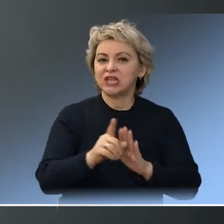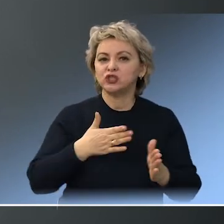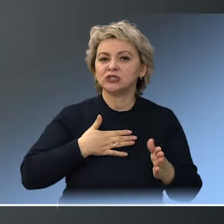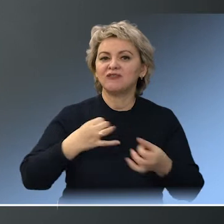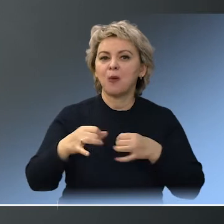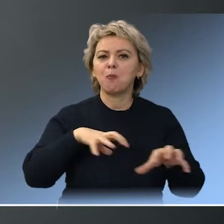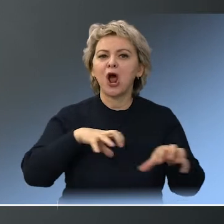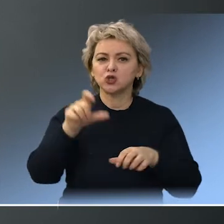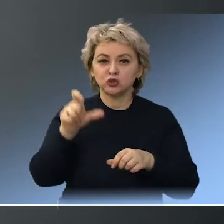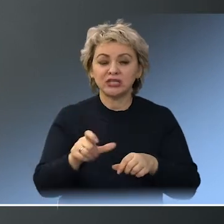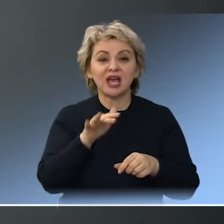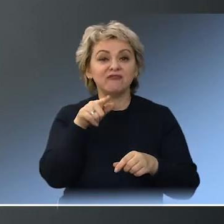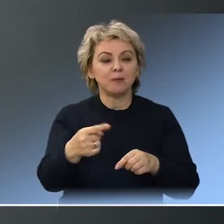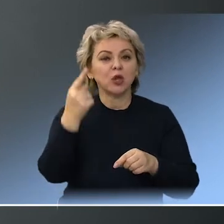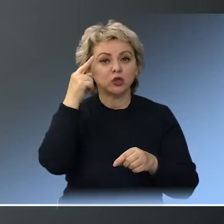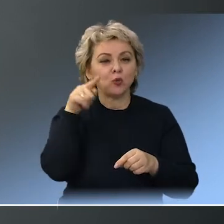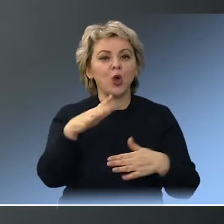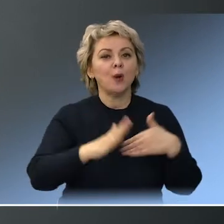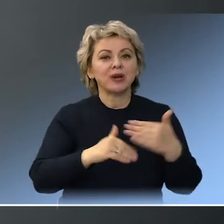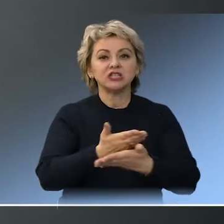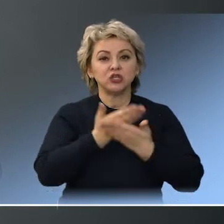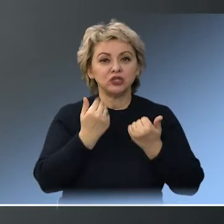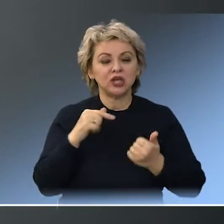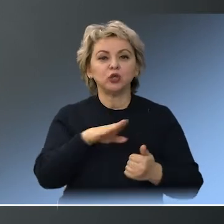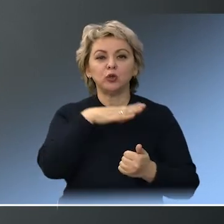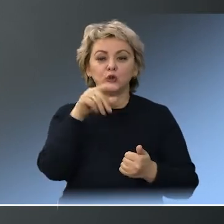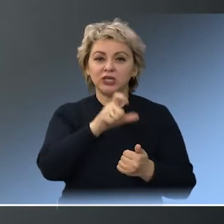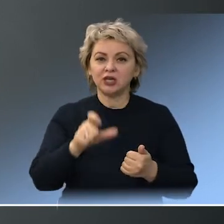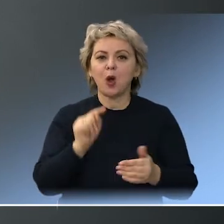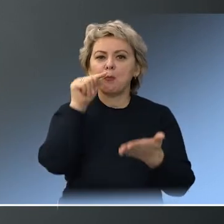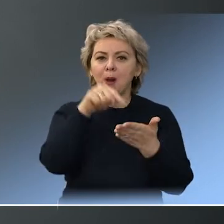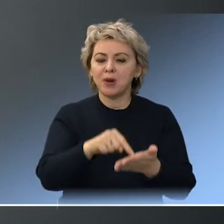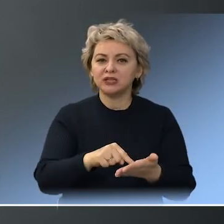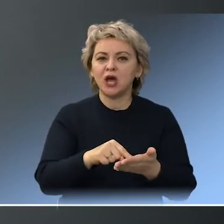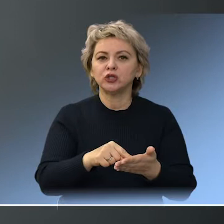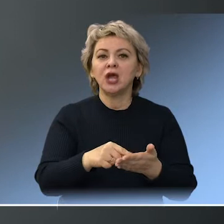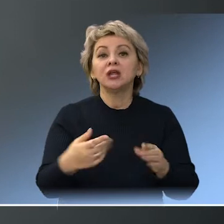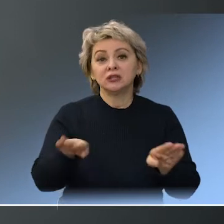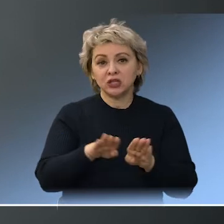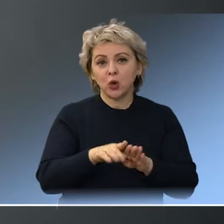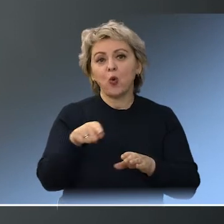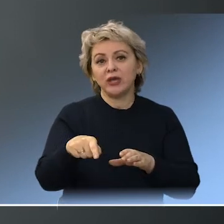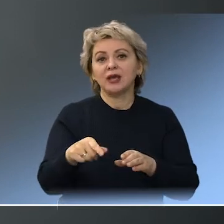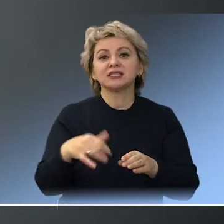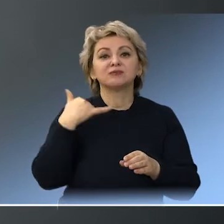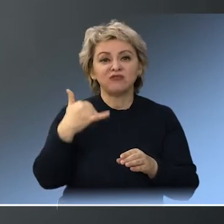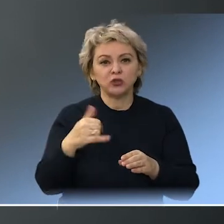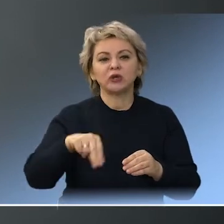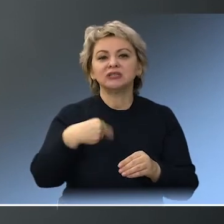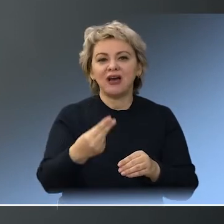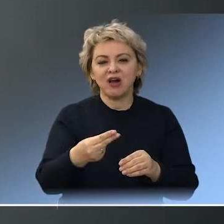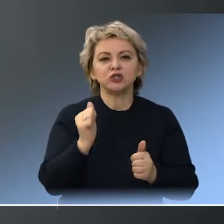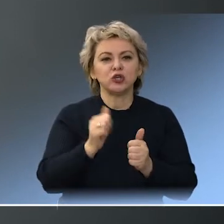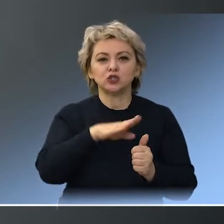диалог мошенники. Время на раздумья практически нет, и многие граждане попадают на удочку злоумышленников, отдавая